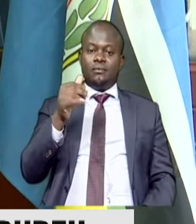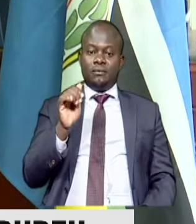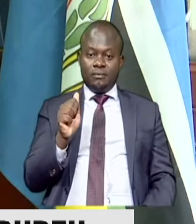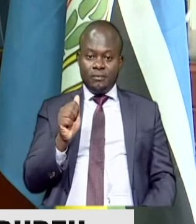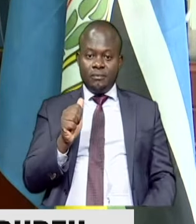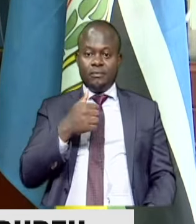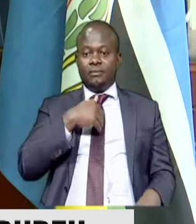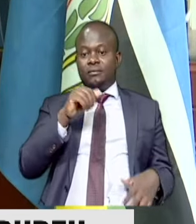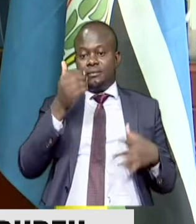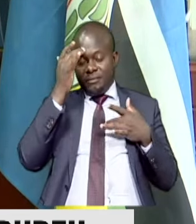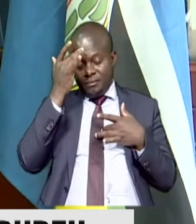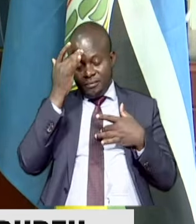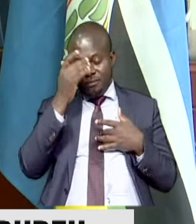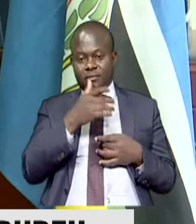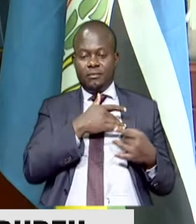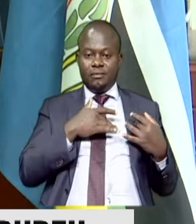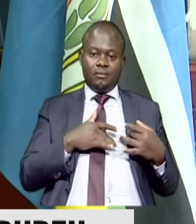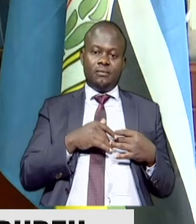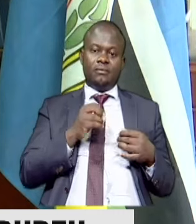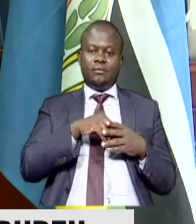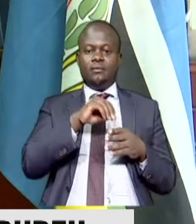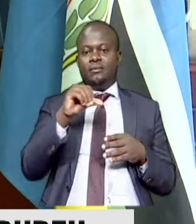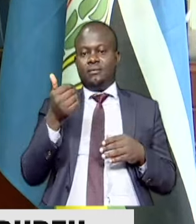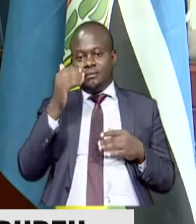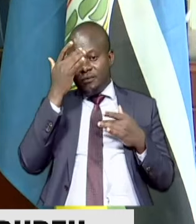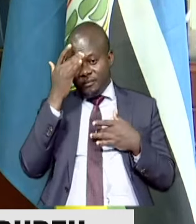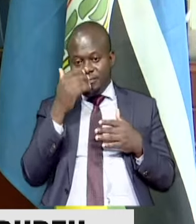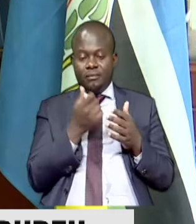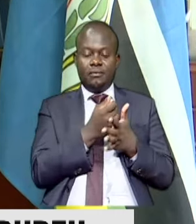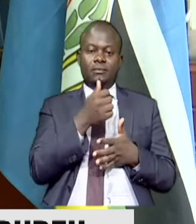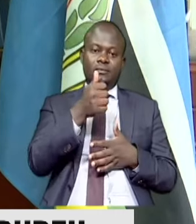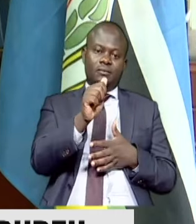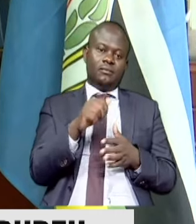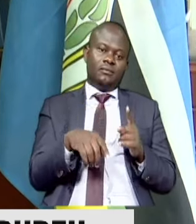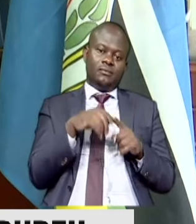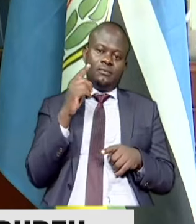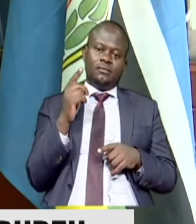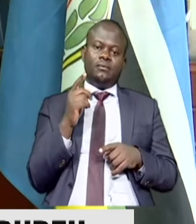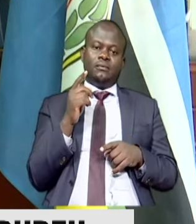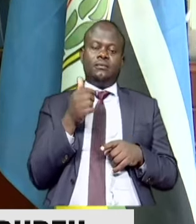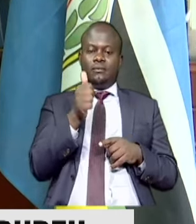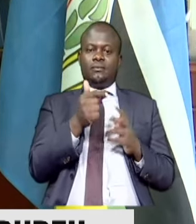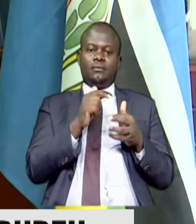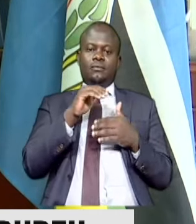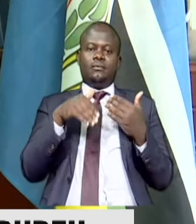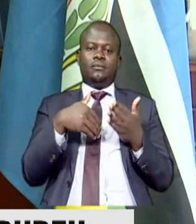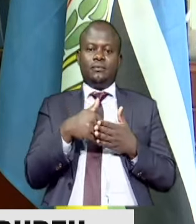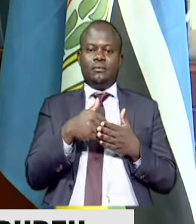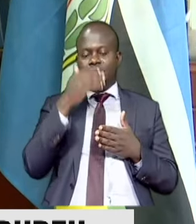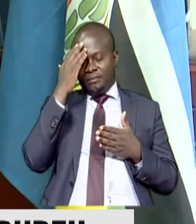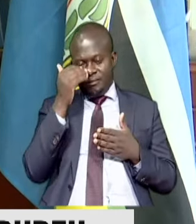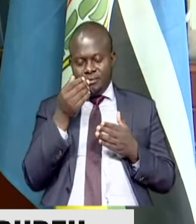afite iyindi ndwara y'umutima cyangwa n'izindi ndwara igatuma ariyo imuhuhura. Ibyo byose biyamaze kugira ngo habe